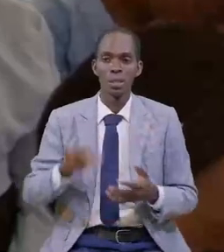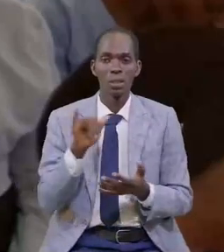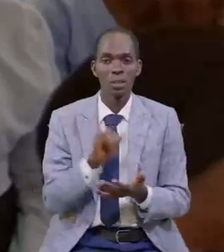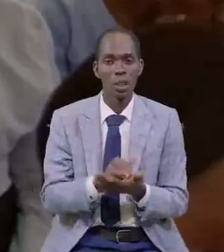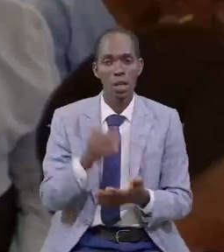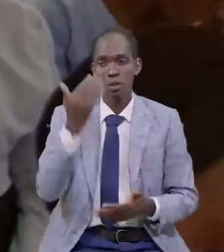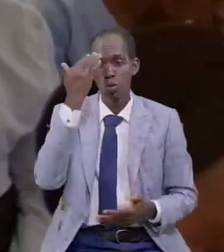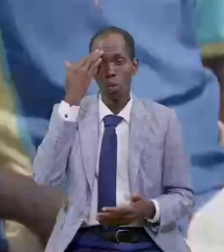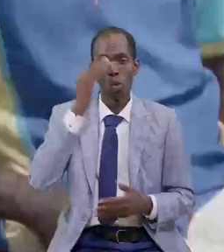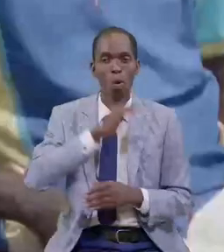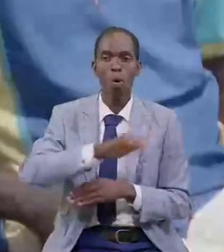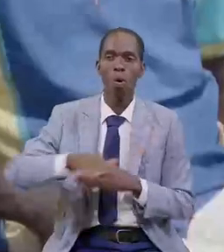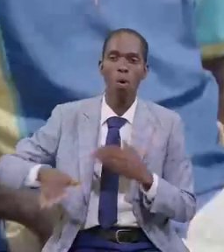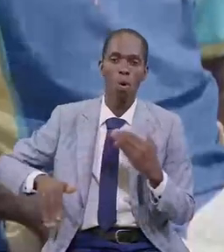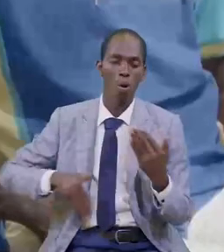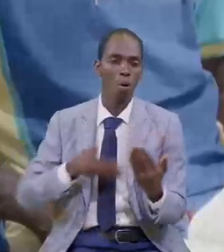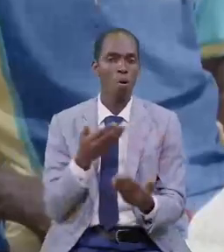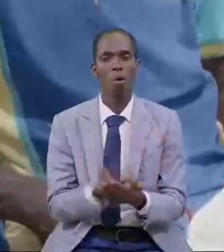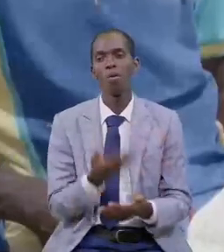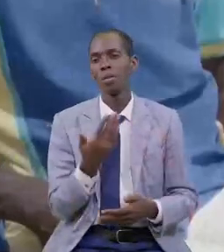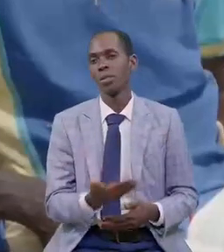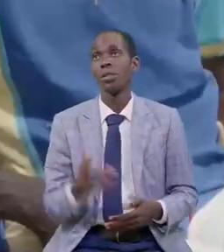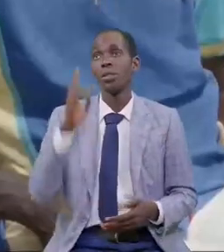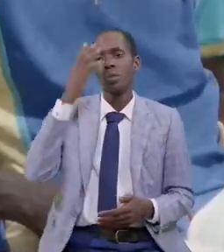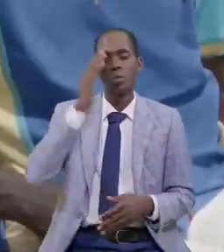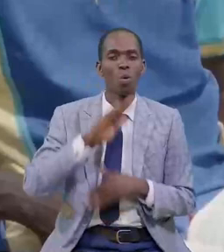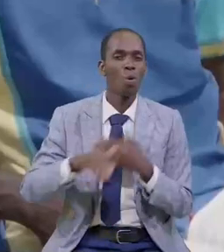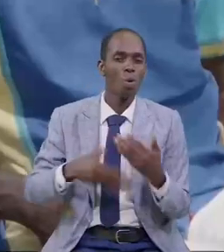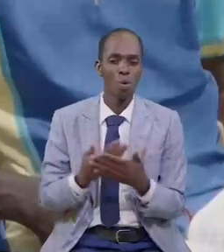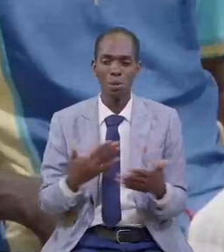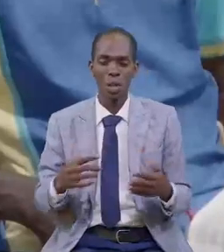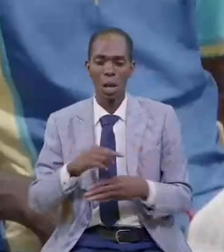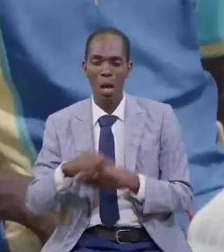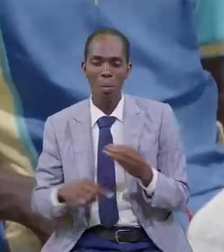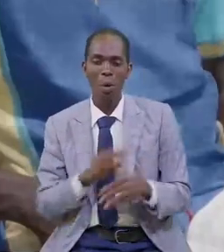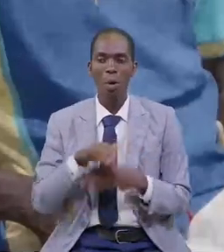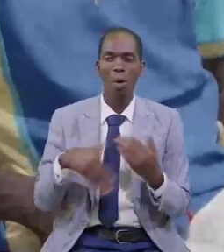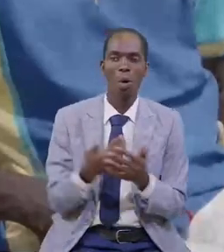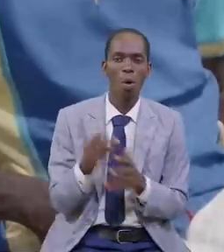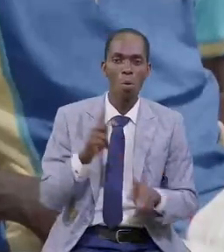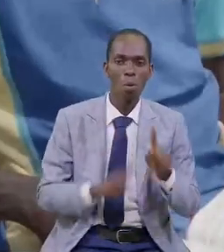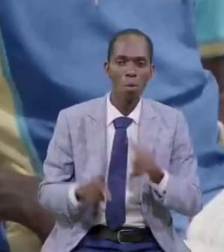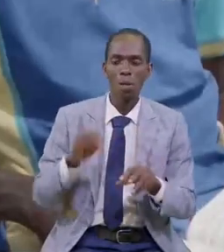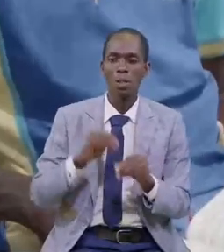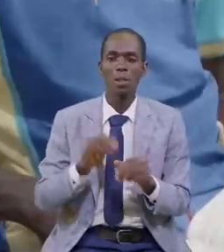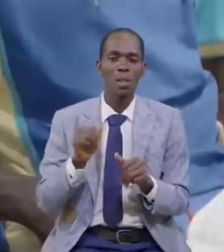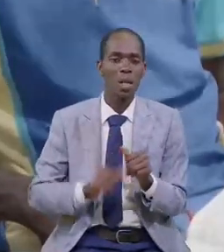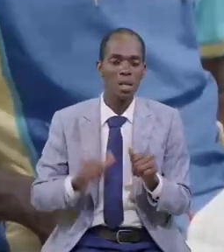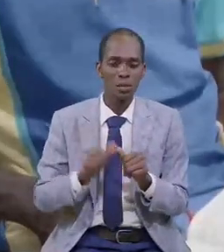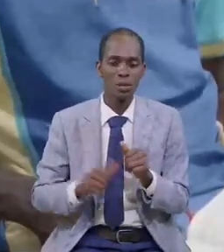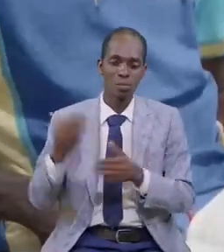qui connaît tout il sait tout il connaî il sait tout de tout le monde dans toutes les générations et